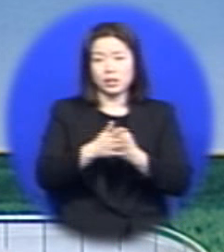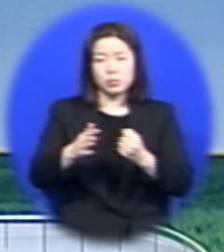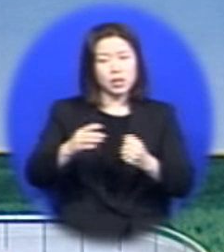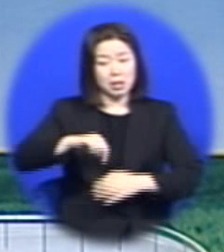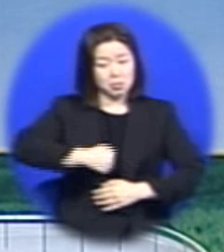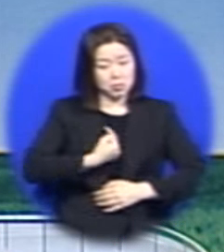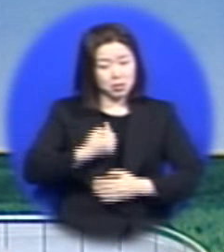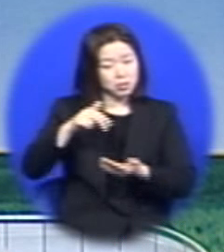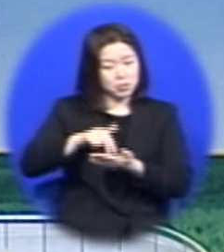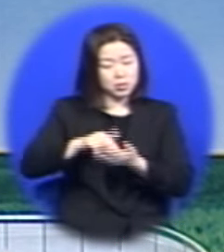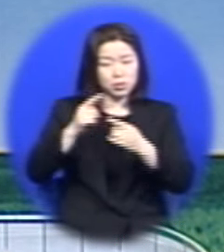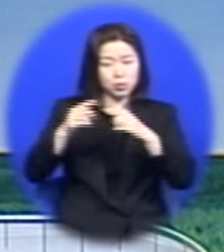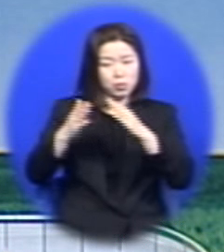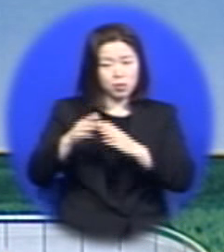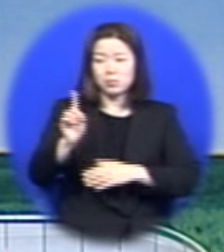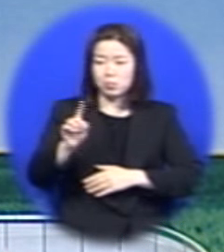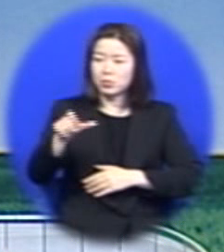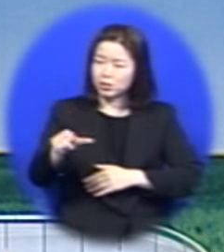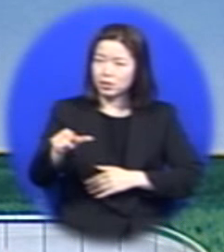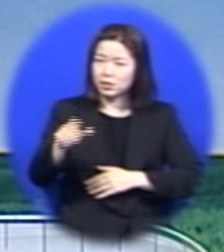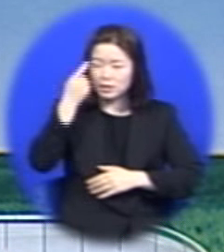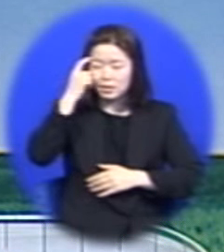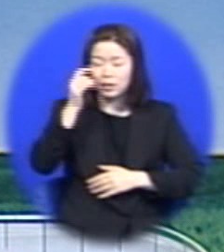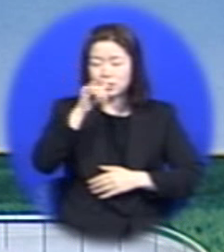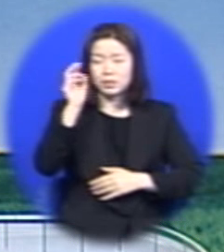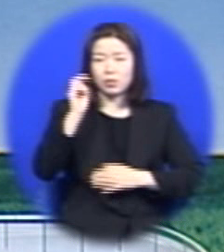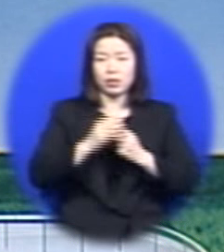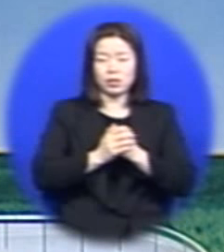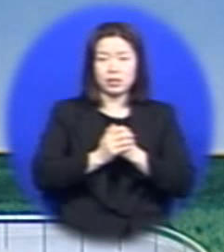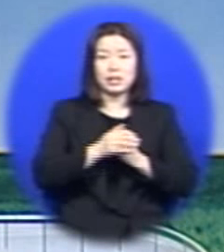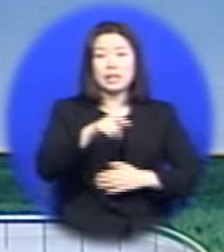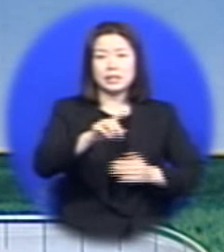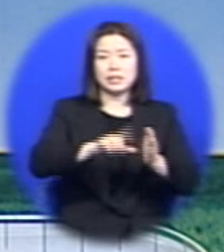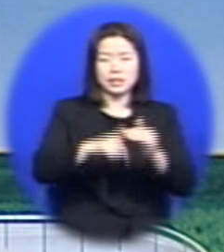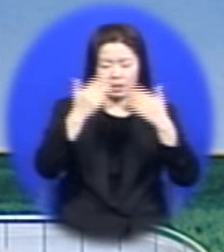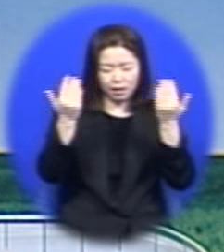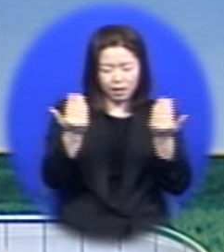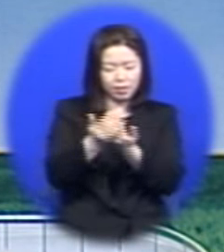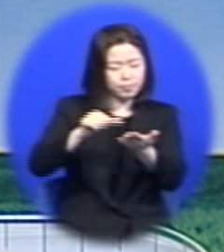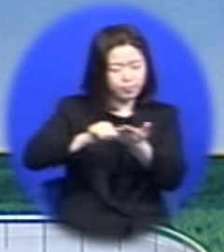이래 이렇게 생각하는 것이 있을 겁니다. 여러분, 이 시간에 그것을 다 지우세요.